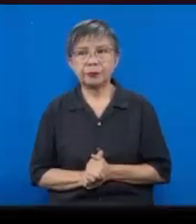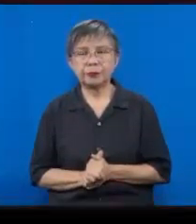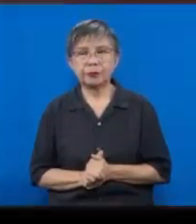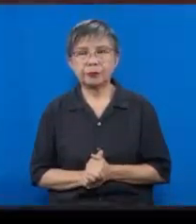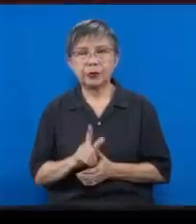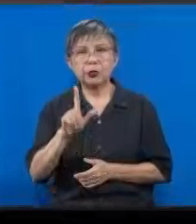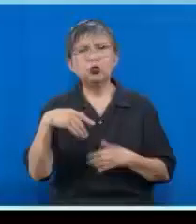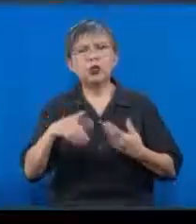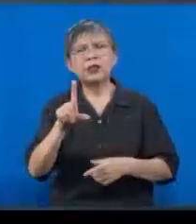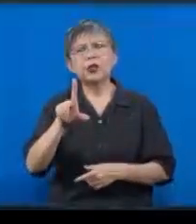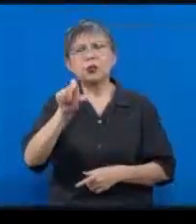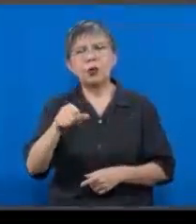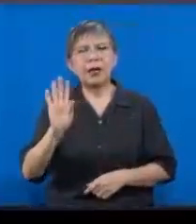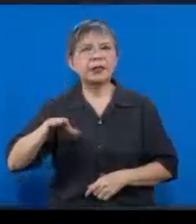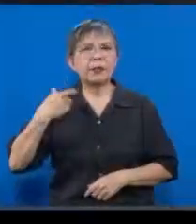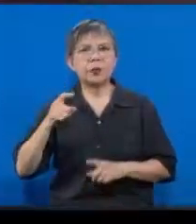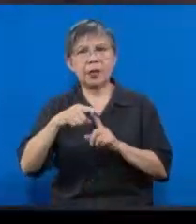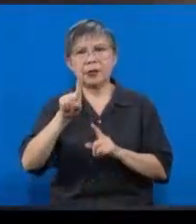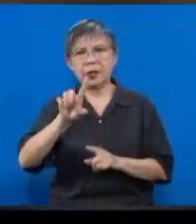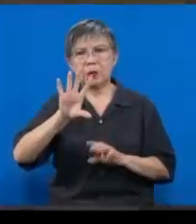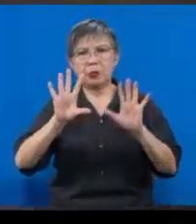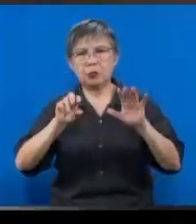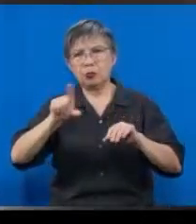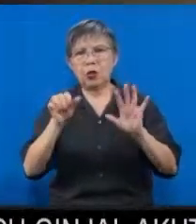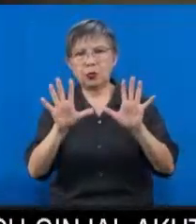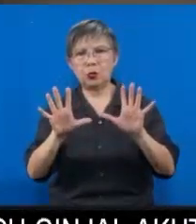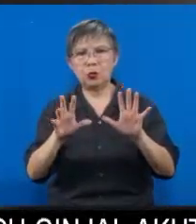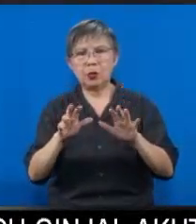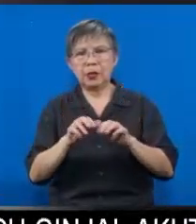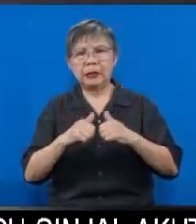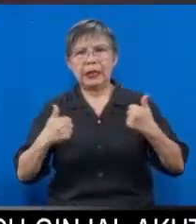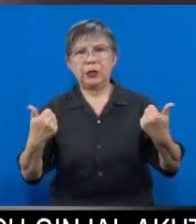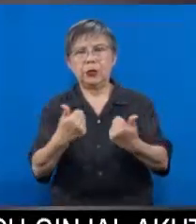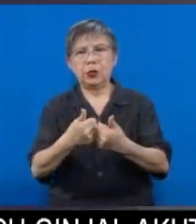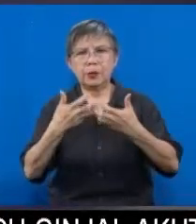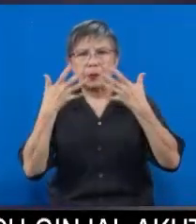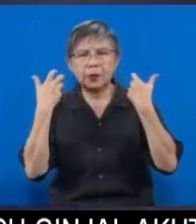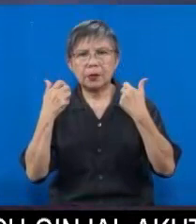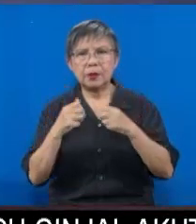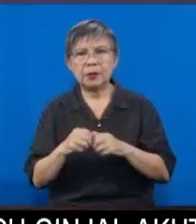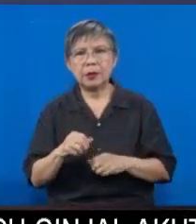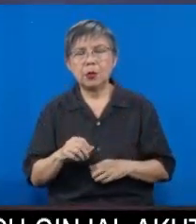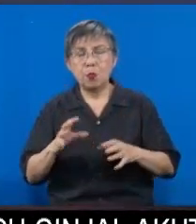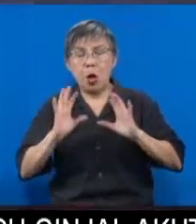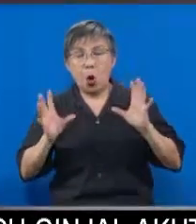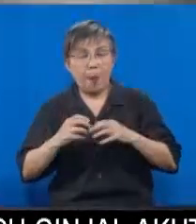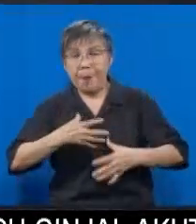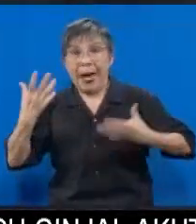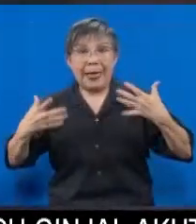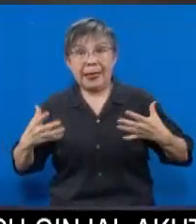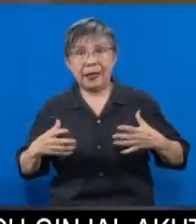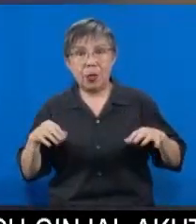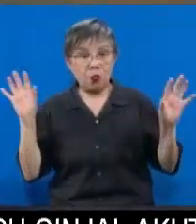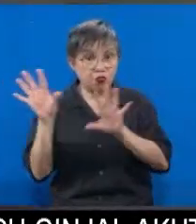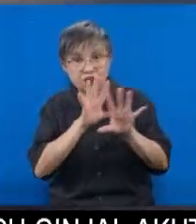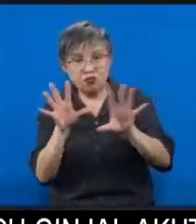Satu bulan lalu, yakni pada hari Sabtu tanggal 1 Oktober, tragedi Kanjuruhan terjadi. Ribuan orang panik usai kerusuhan di lapangan bola